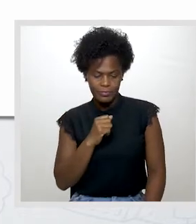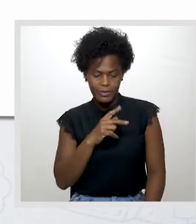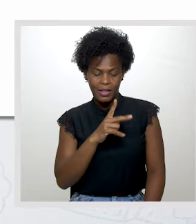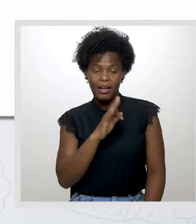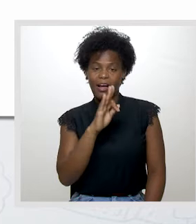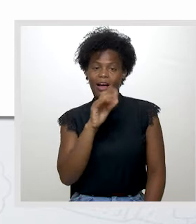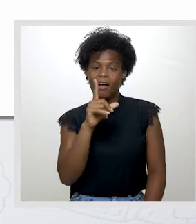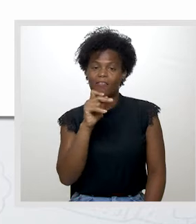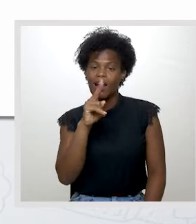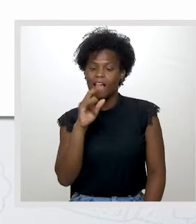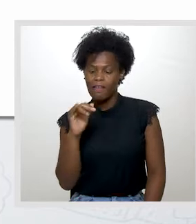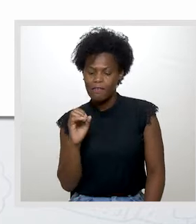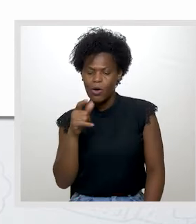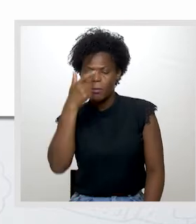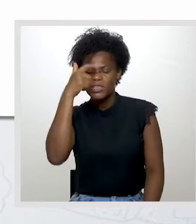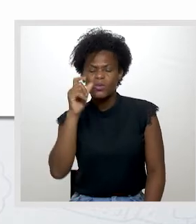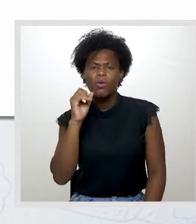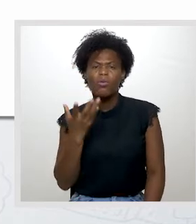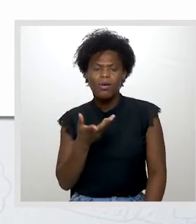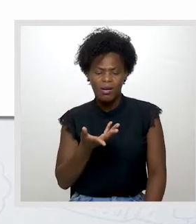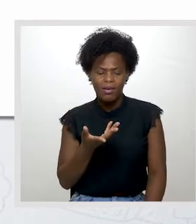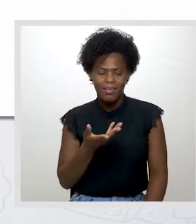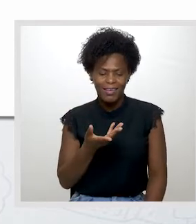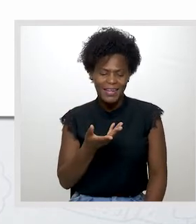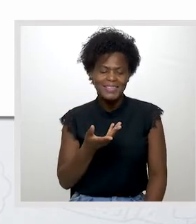Flavio correspond à quel personnage?